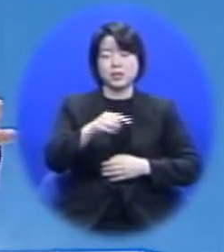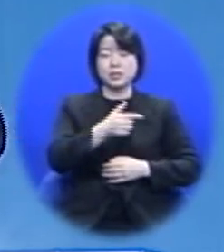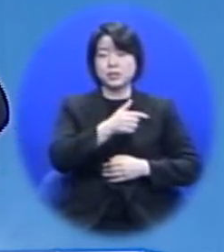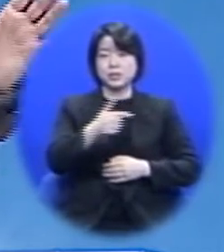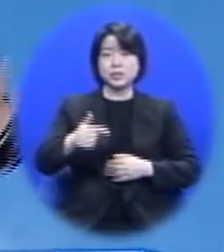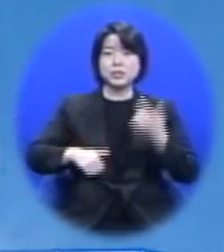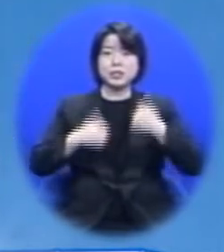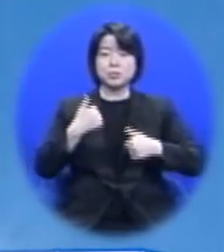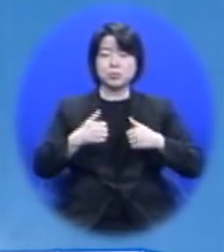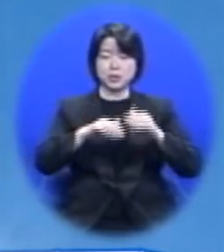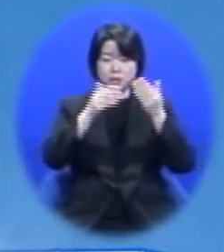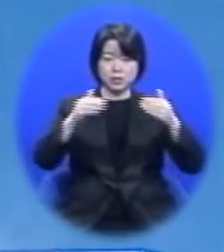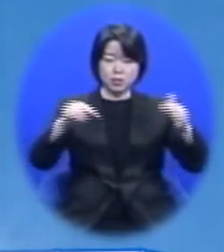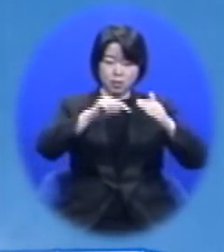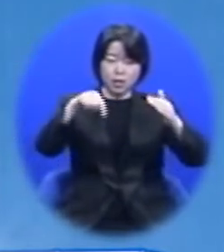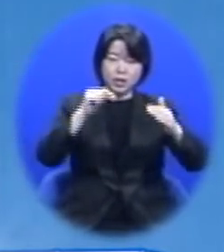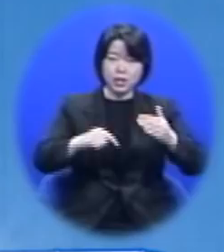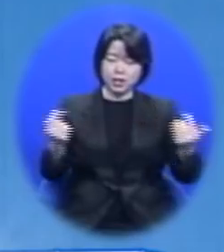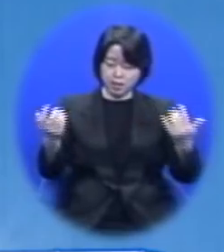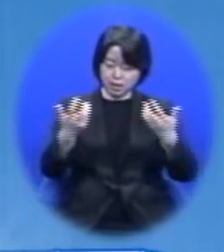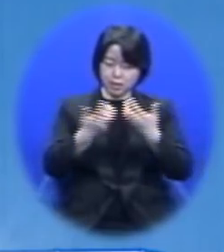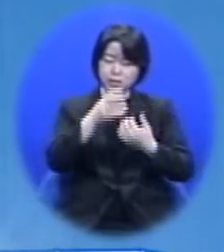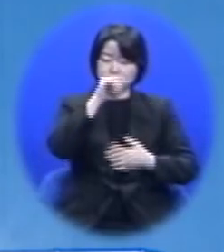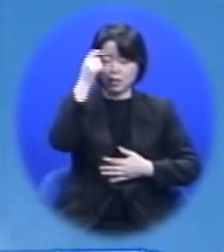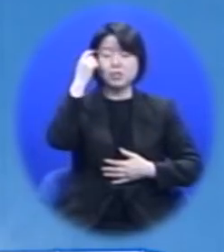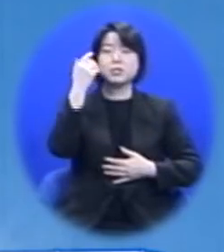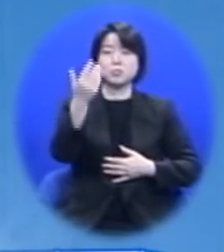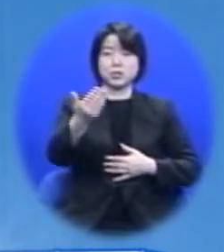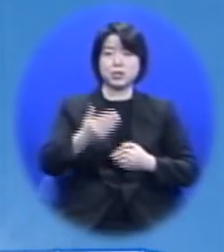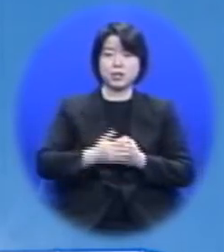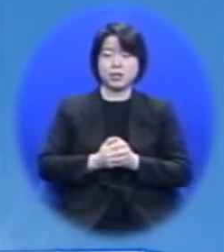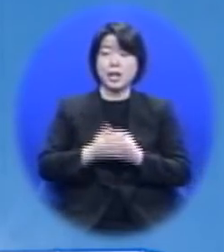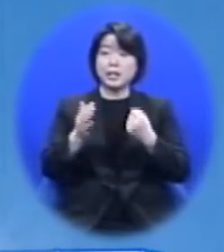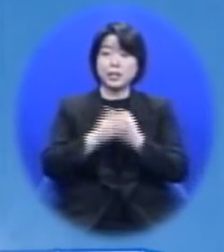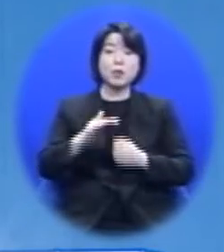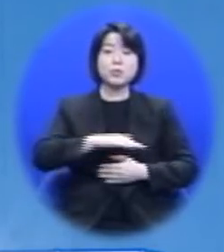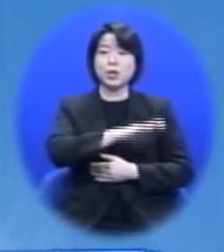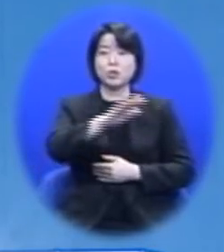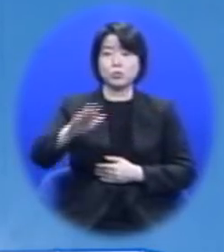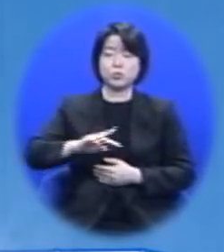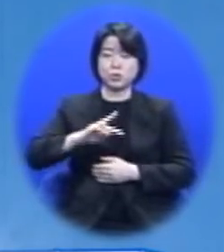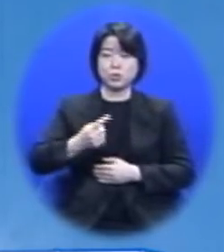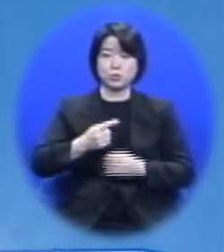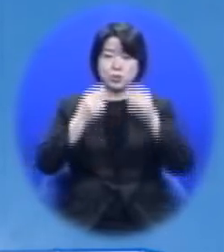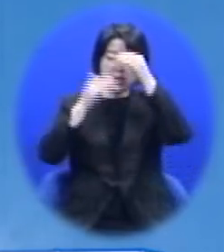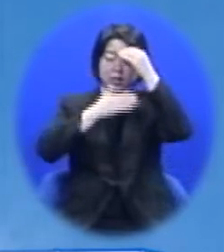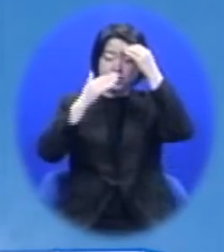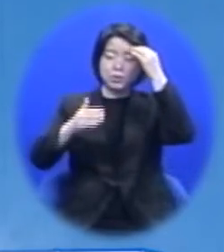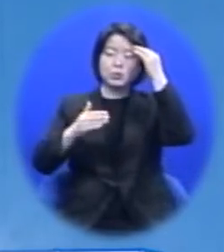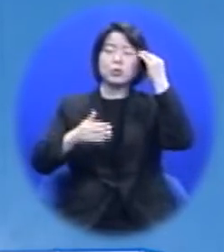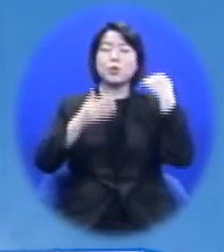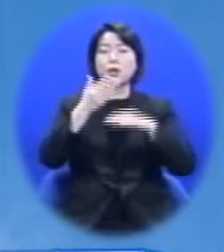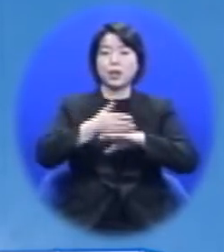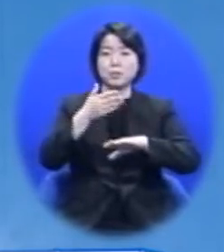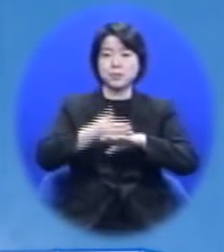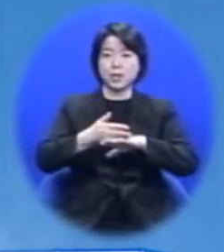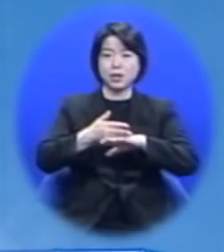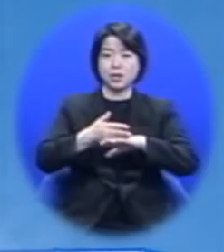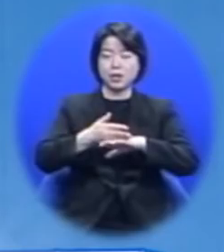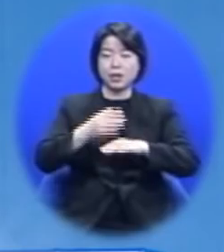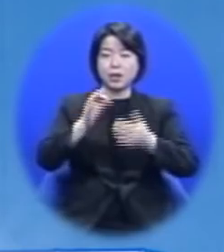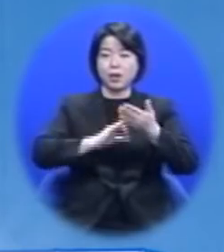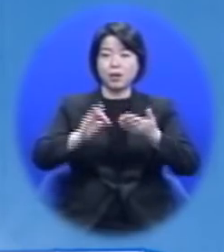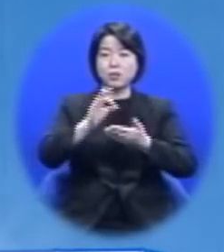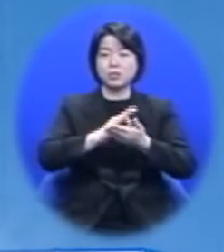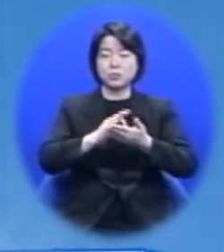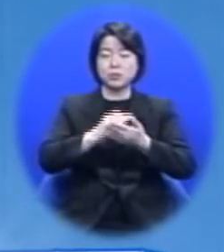성에 가득했겠습니까? 그래서 우리도 성도들의 감사헌금은 전부 어려운 이웃을 위해서 나눠주겠다고